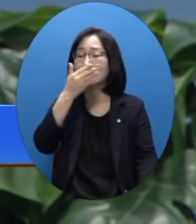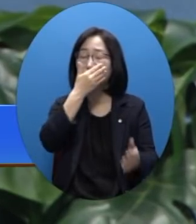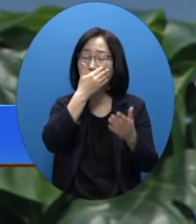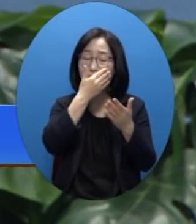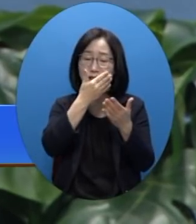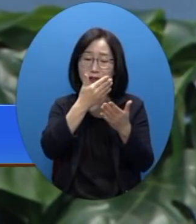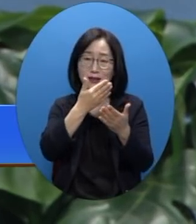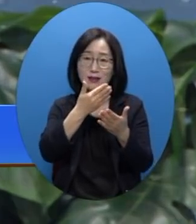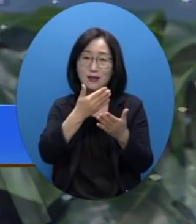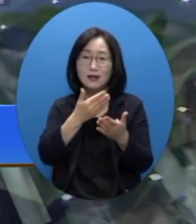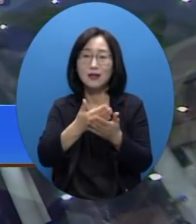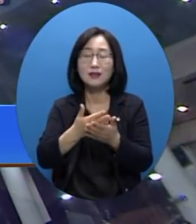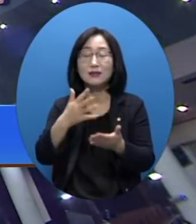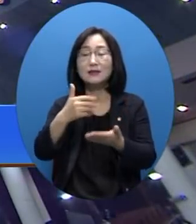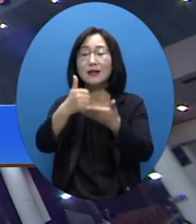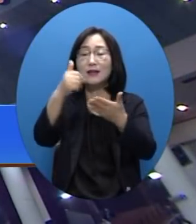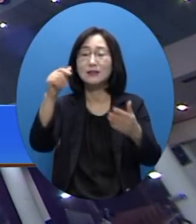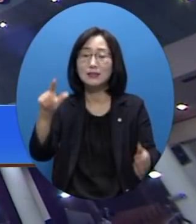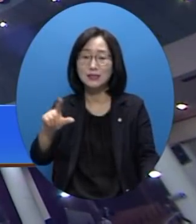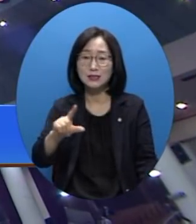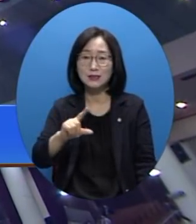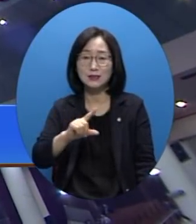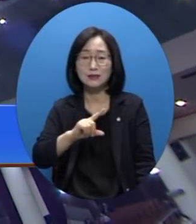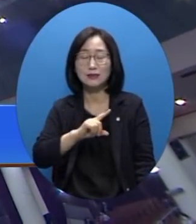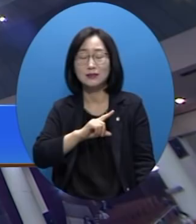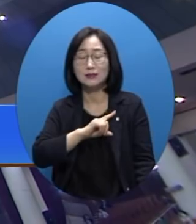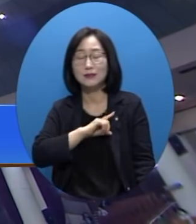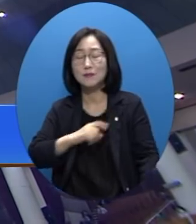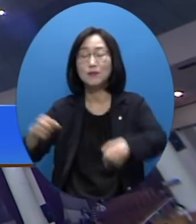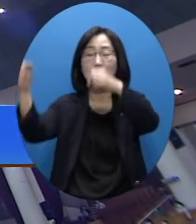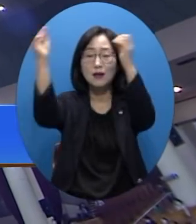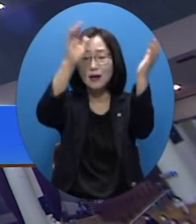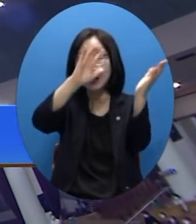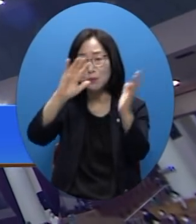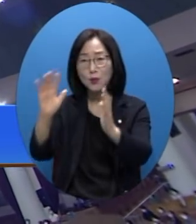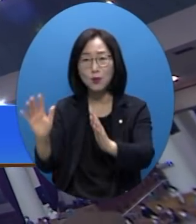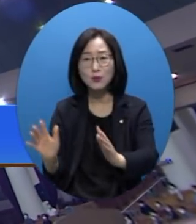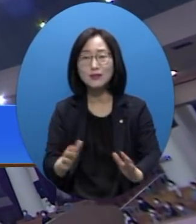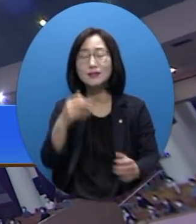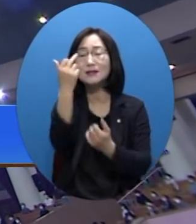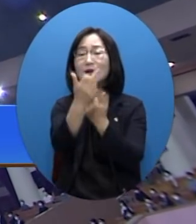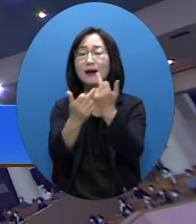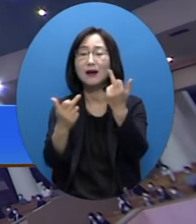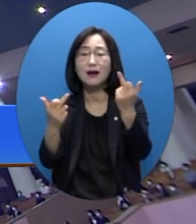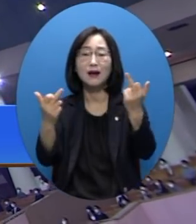아귀하다 그의 이름,